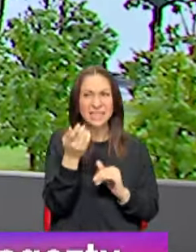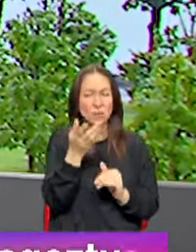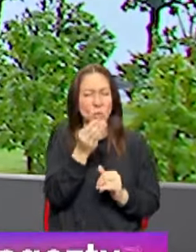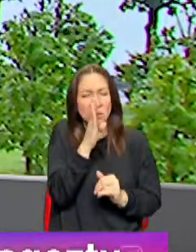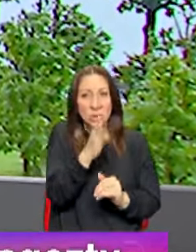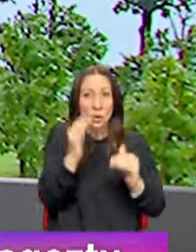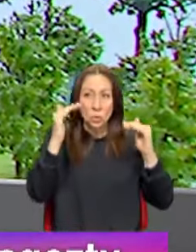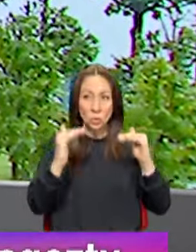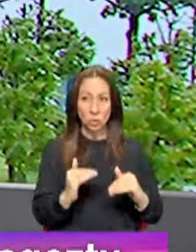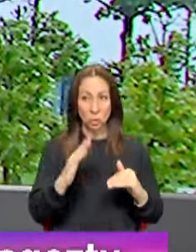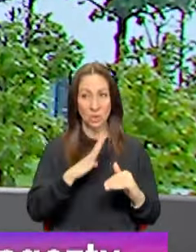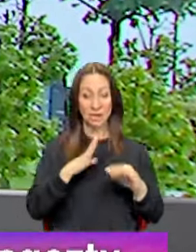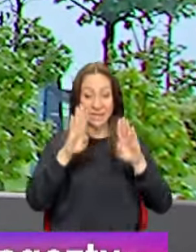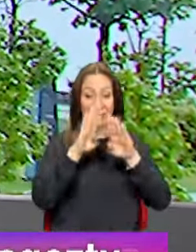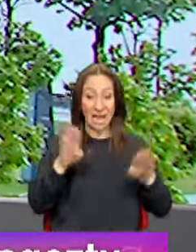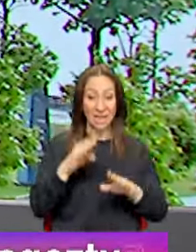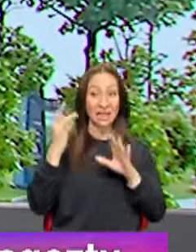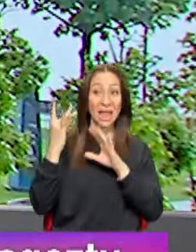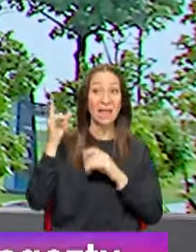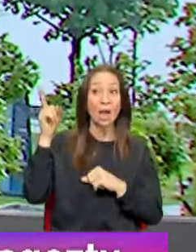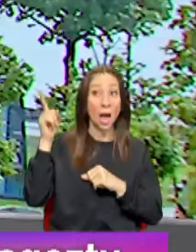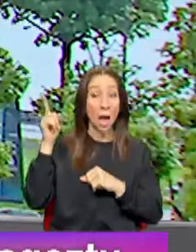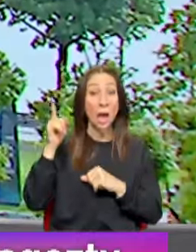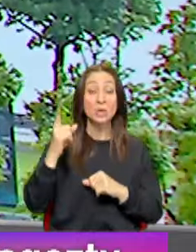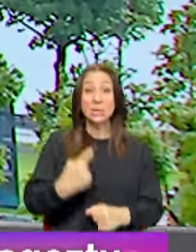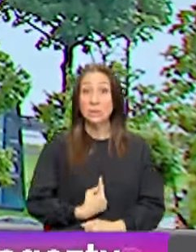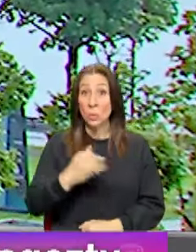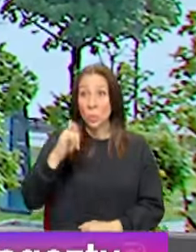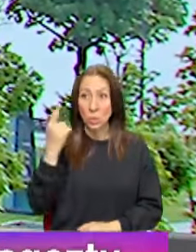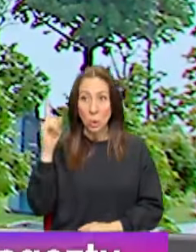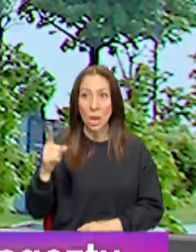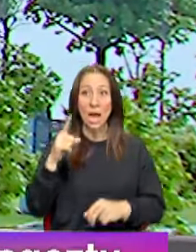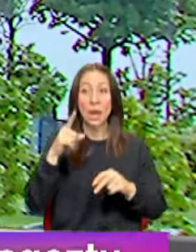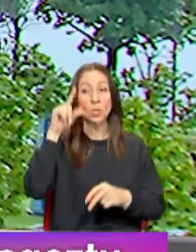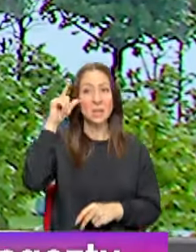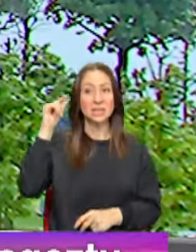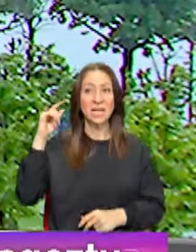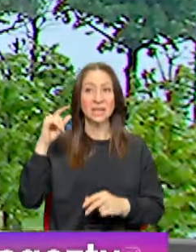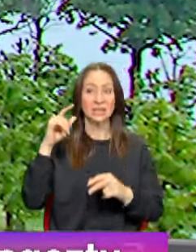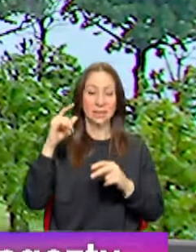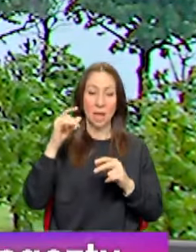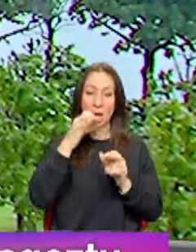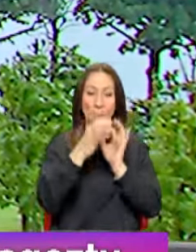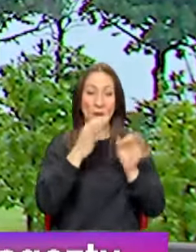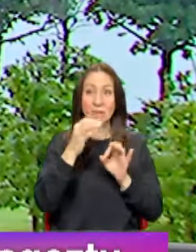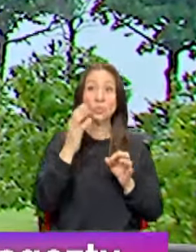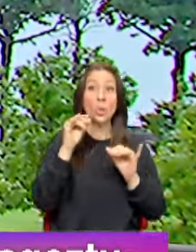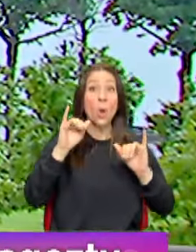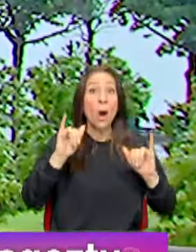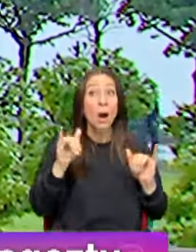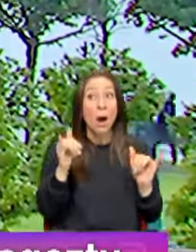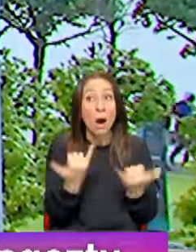anlamda düşüş var. Trakya'da, Tekirdağ'da özellikle bu hissediliyor. Atina'dan ajansların geçmiş olduğu görüntüler